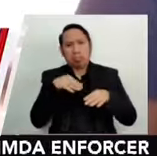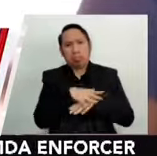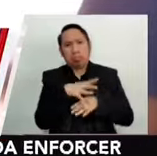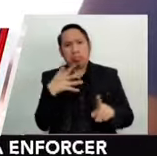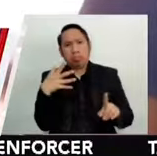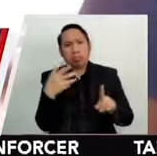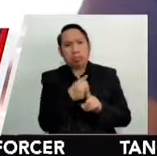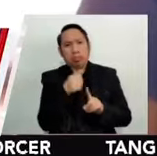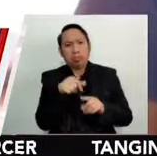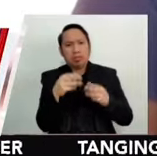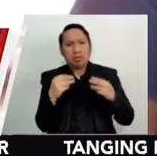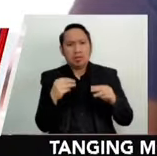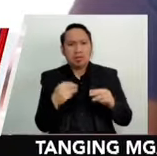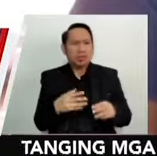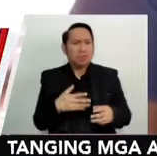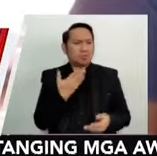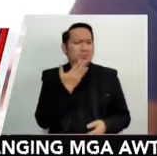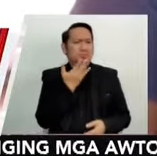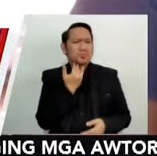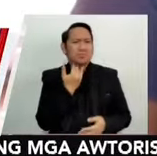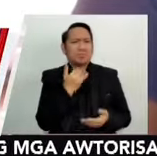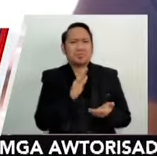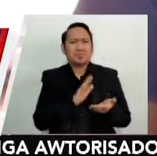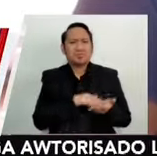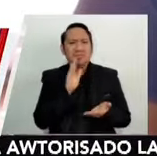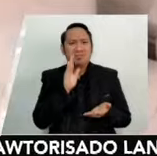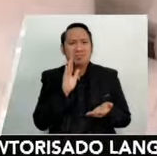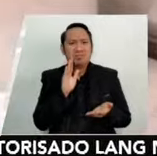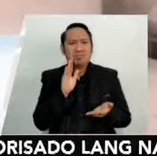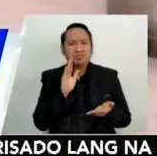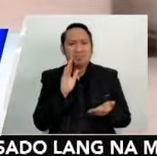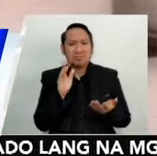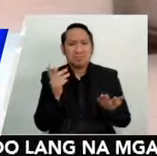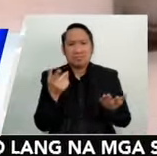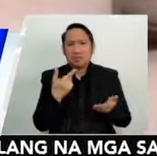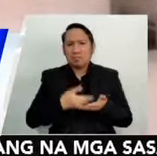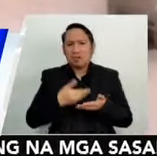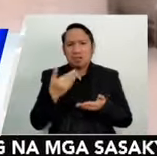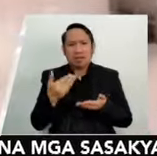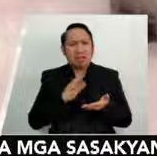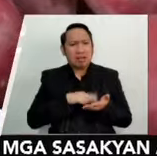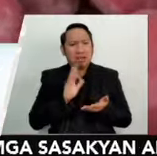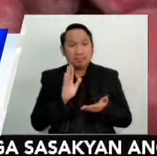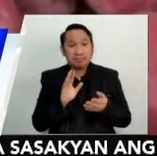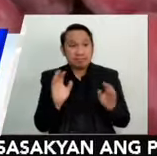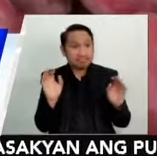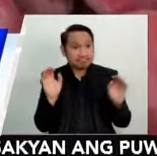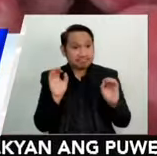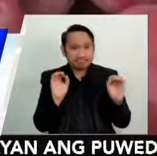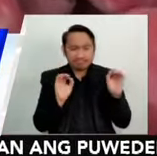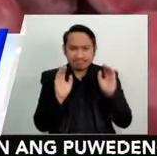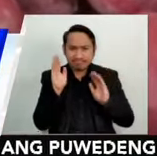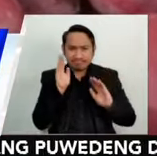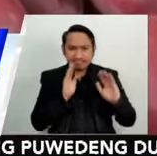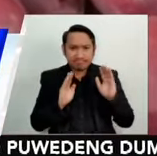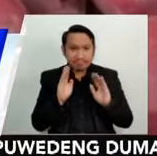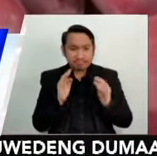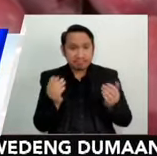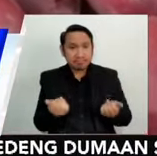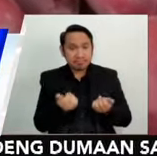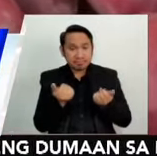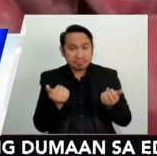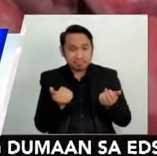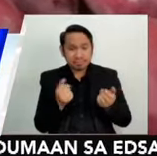ganun? Paano? Mahal ang pagbili namin. Wala namang nakikitang problema sa supply ang samahang industriya ng